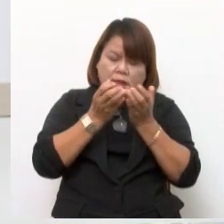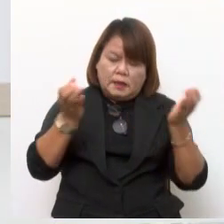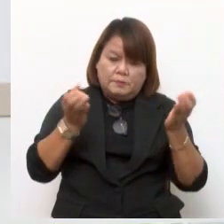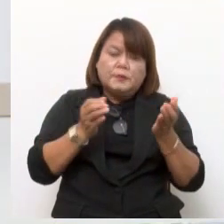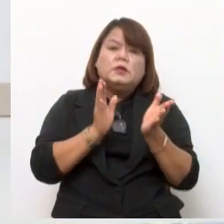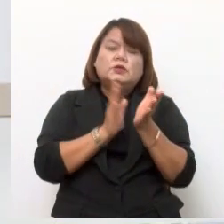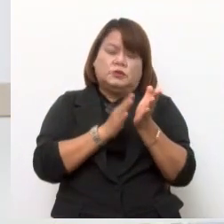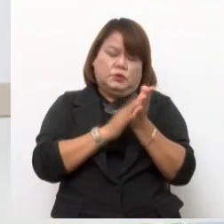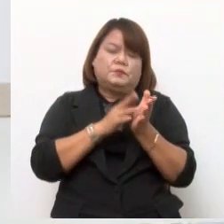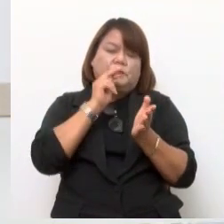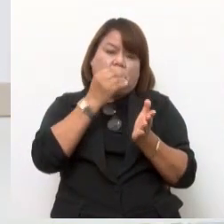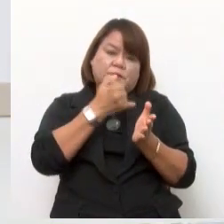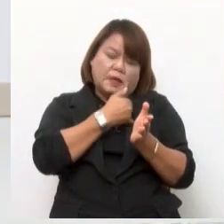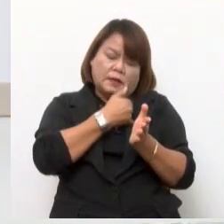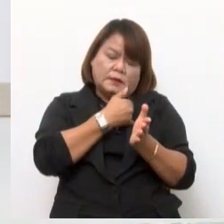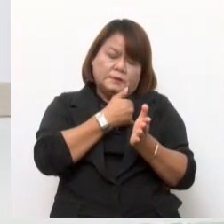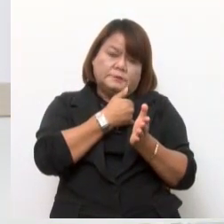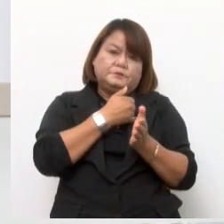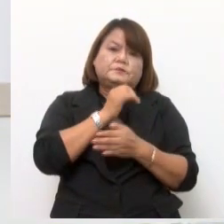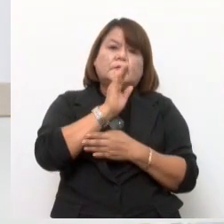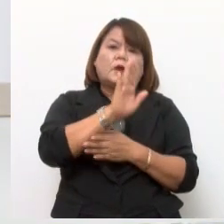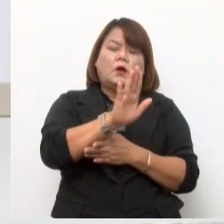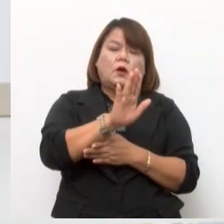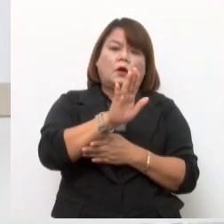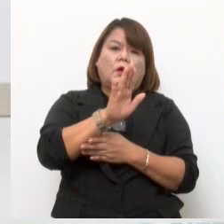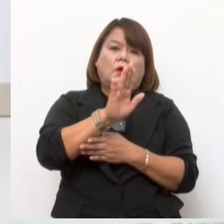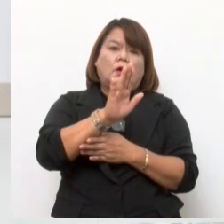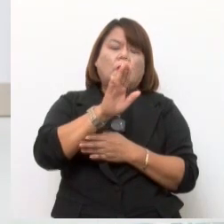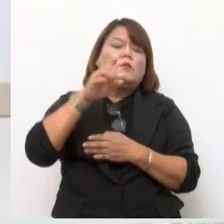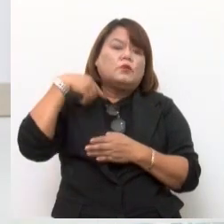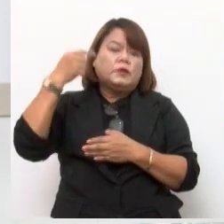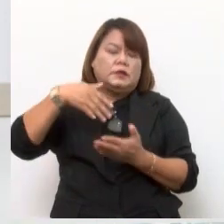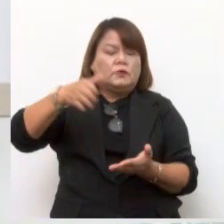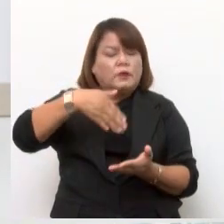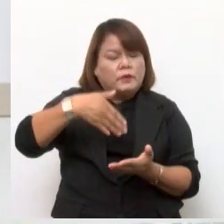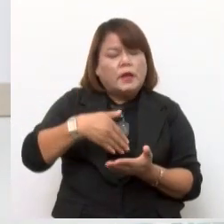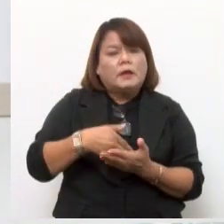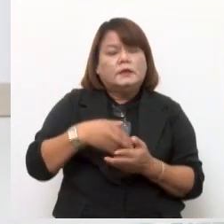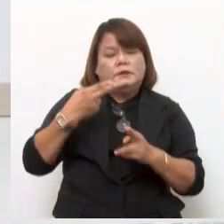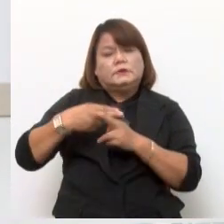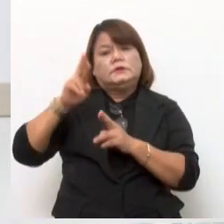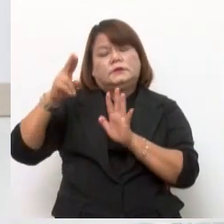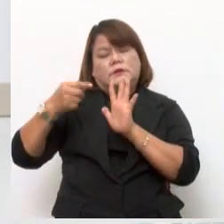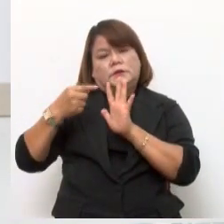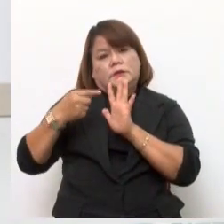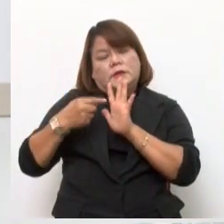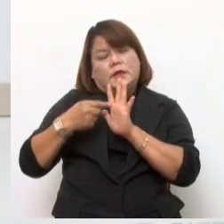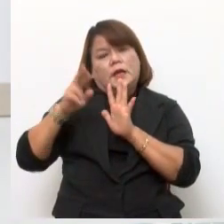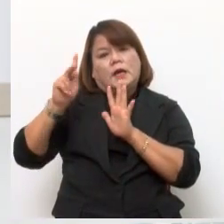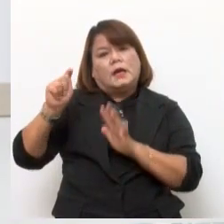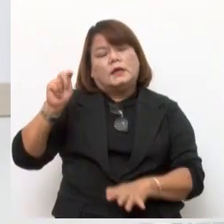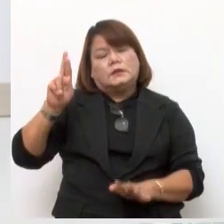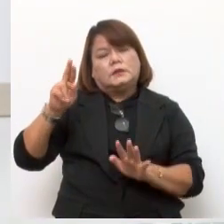กับพฤติกรรมของคุณราตรีชุมวงเนี่ยนะครับผมคิดว่าน่าจะเป็น